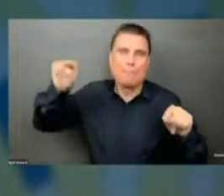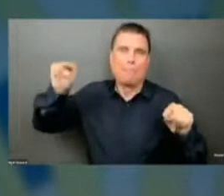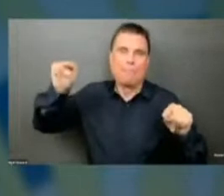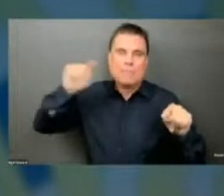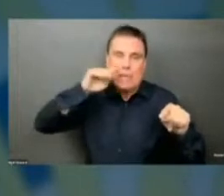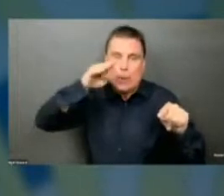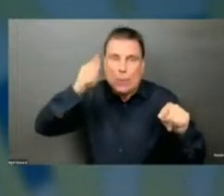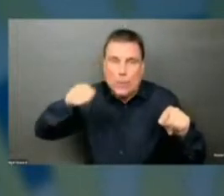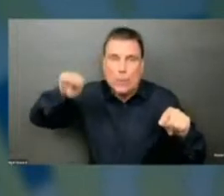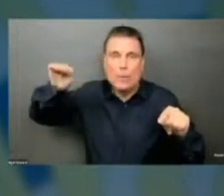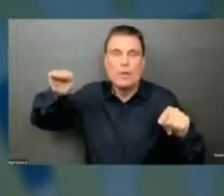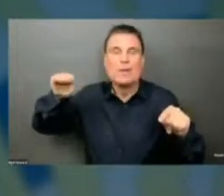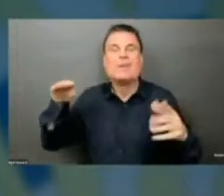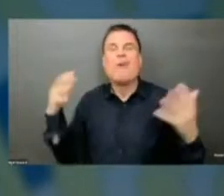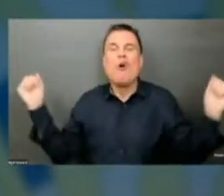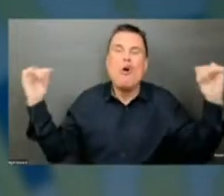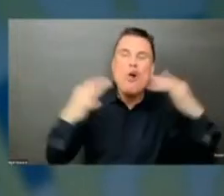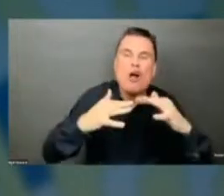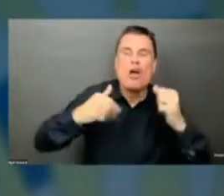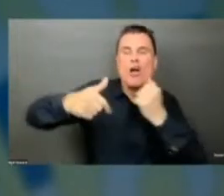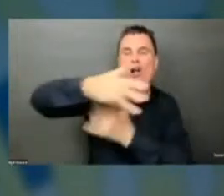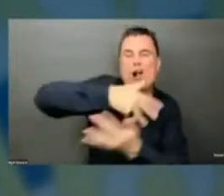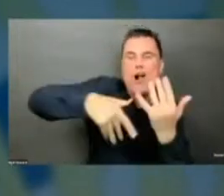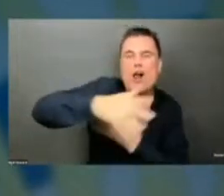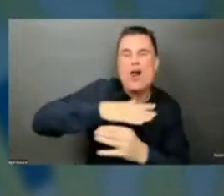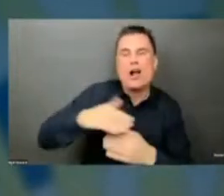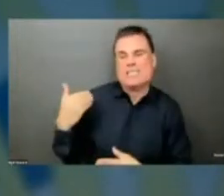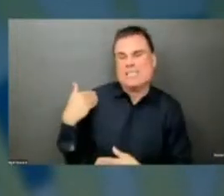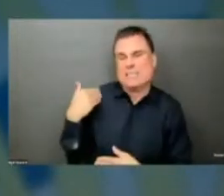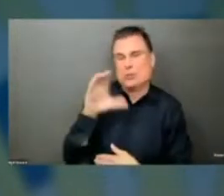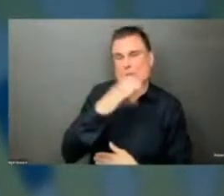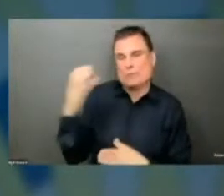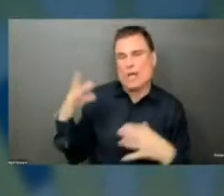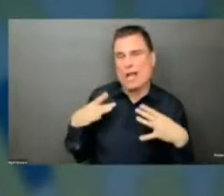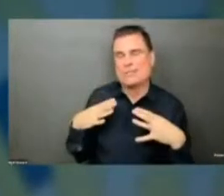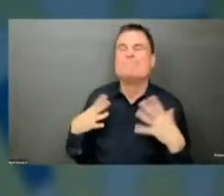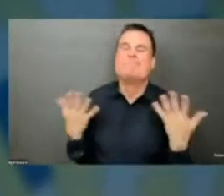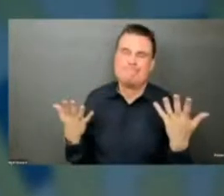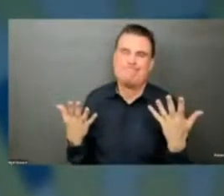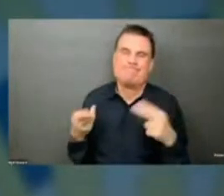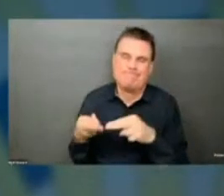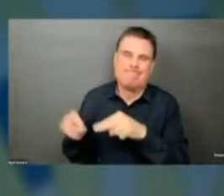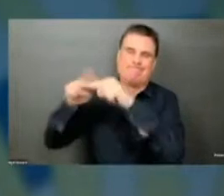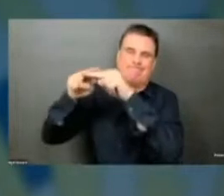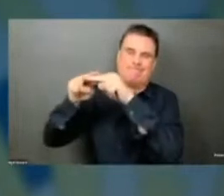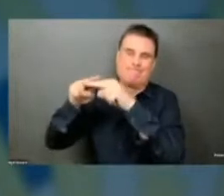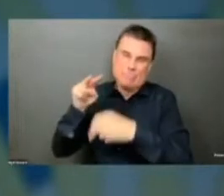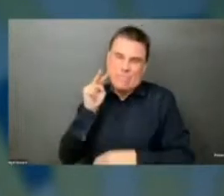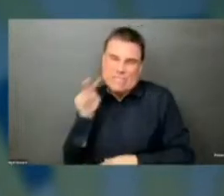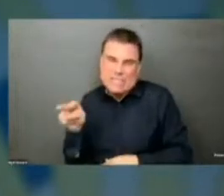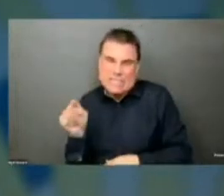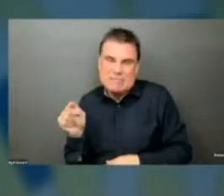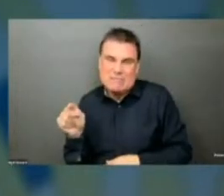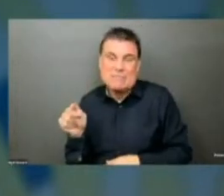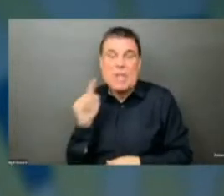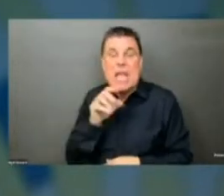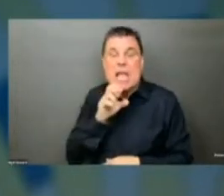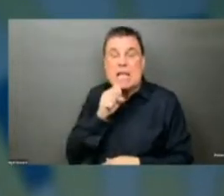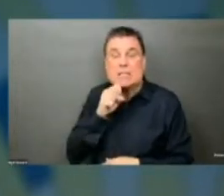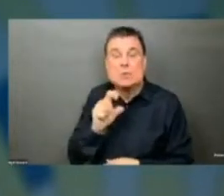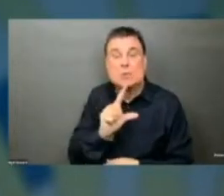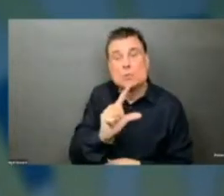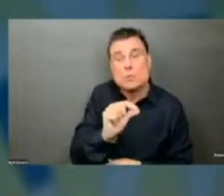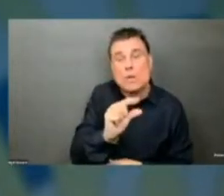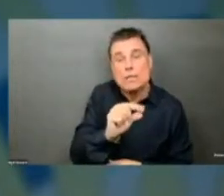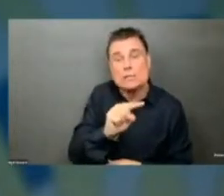岁到 We 29岁 also ，30 see 到 that 39 it's 岁，40到 people 49 岁 between the 这3 ages 条 of 曲线 20 只 and 会是最高 49 的。 which are driving the 接下来 pandemic 是 at this 10到 point.